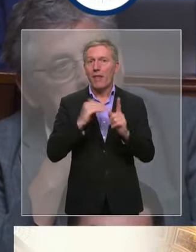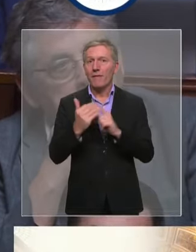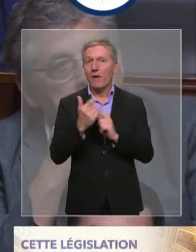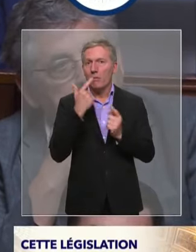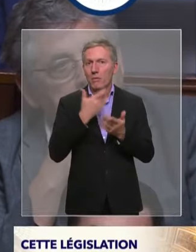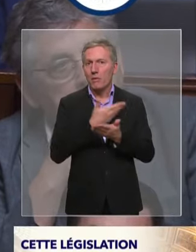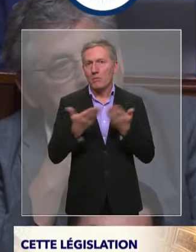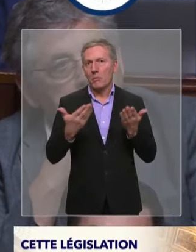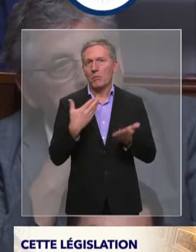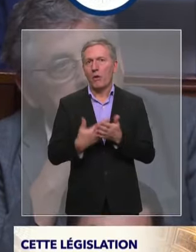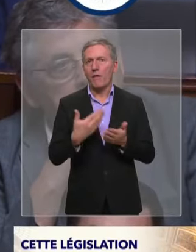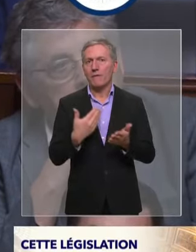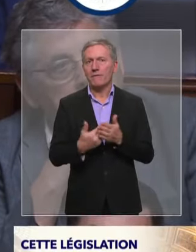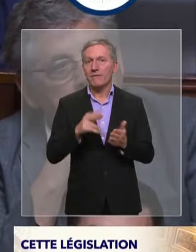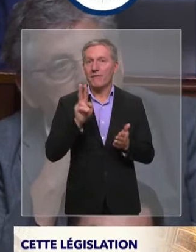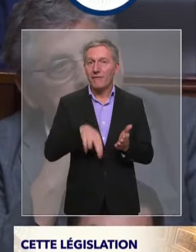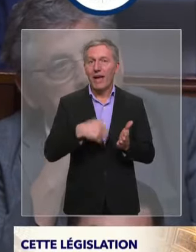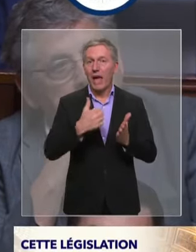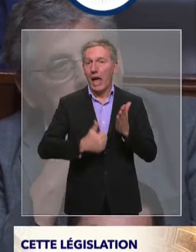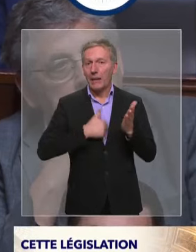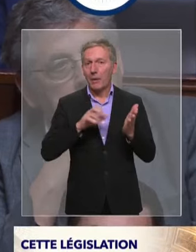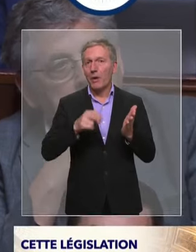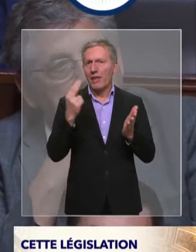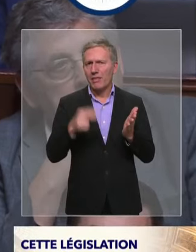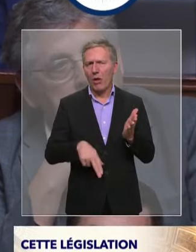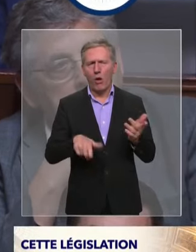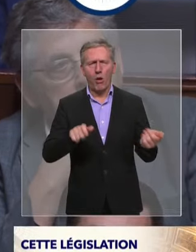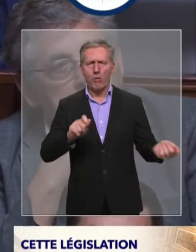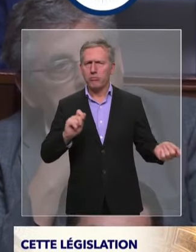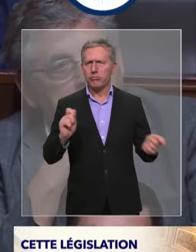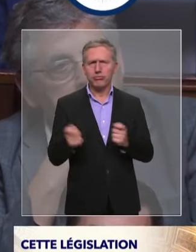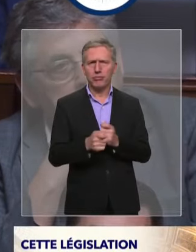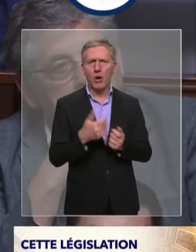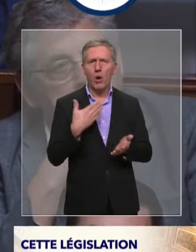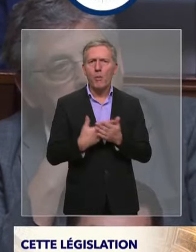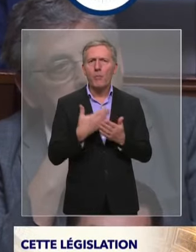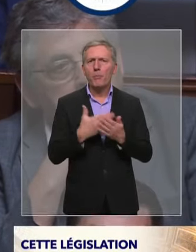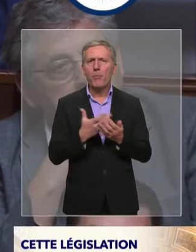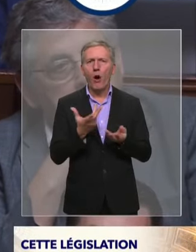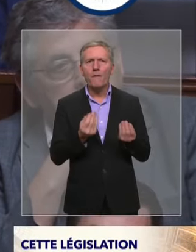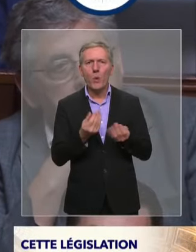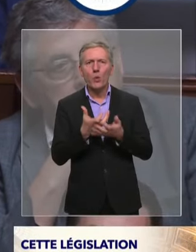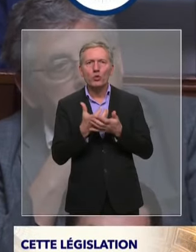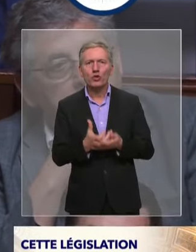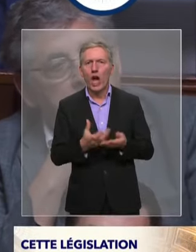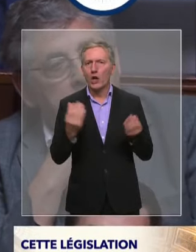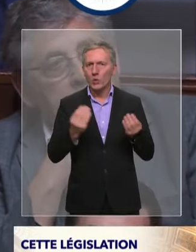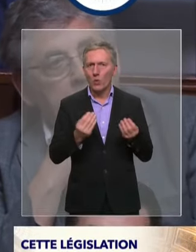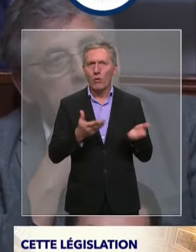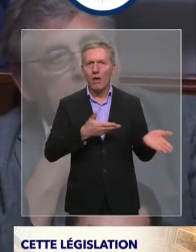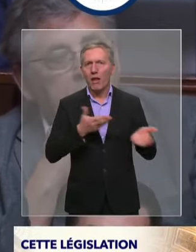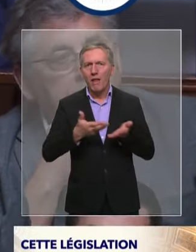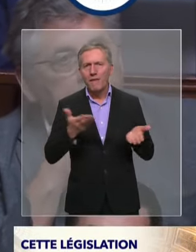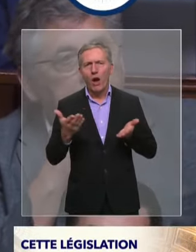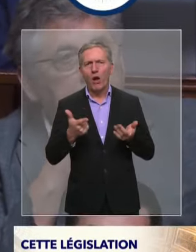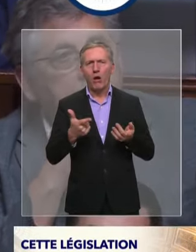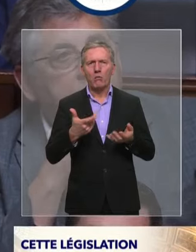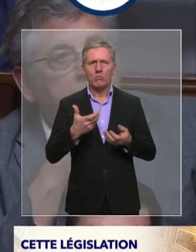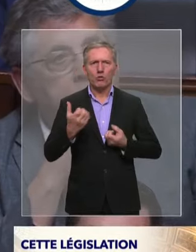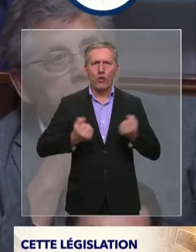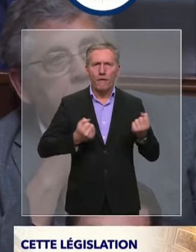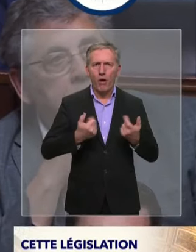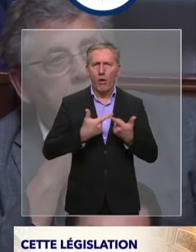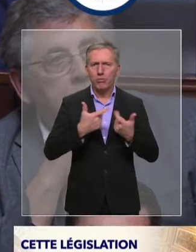sont, selon elles, de vrais indépendants. C'est un renversement de la charge de la preuve. Qu'ils soient livreurs, chauffeurs ou autres, ces